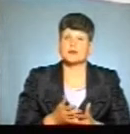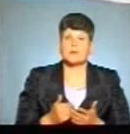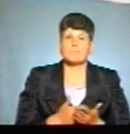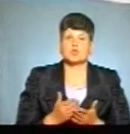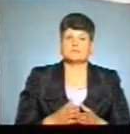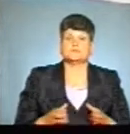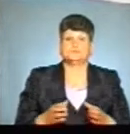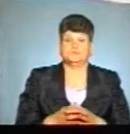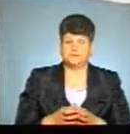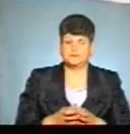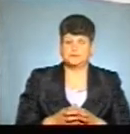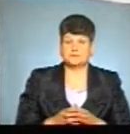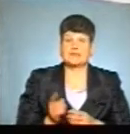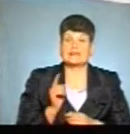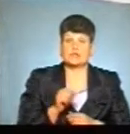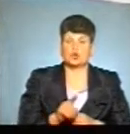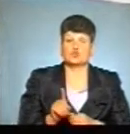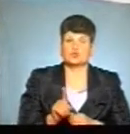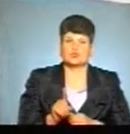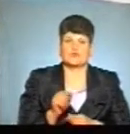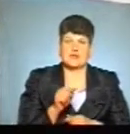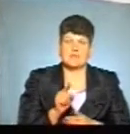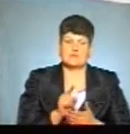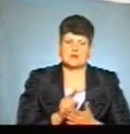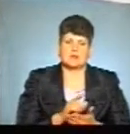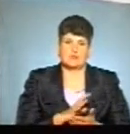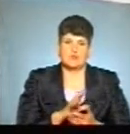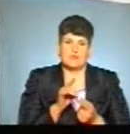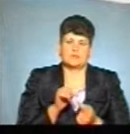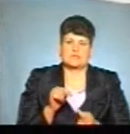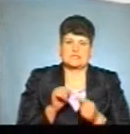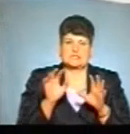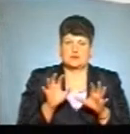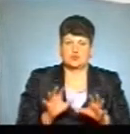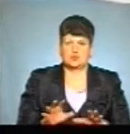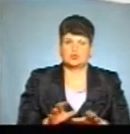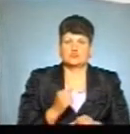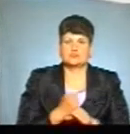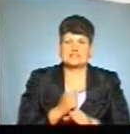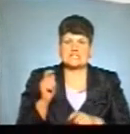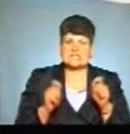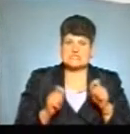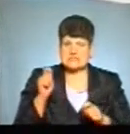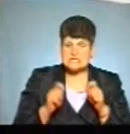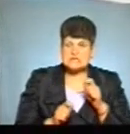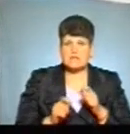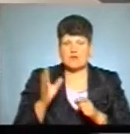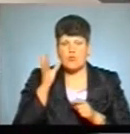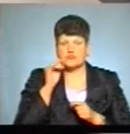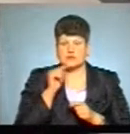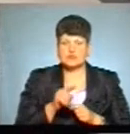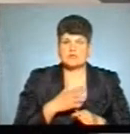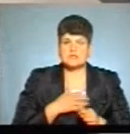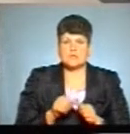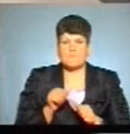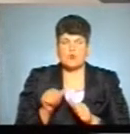сила там для того, щоб, ну, там, вона повинна була у відповідності до свого статуту здійснити з'їзд, враховуючи те, що в нас позачергові